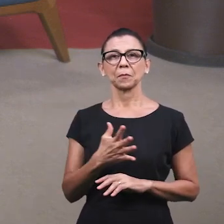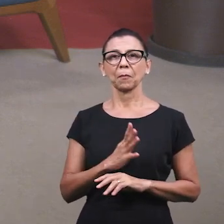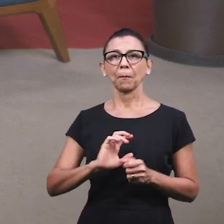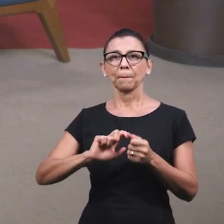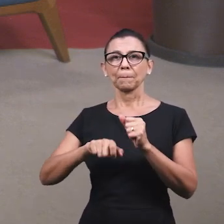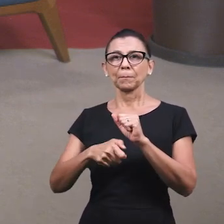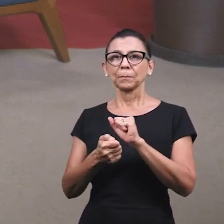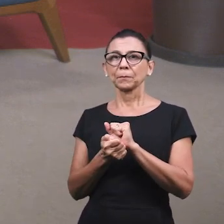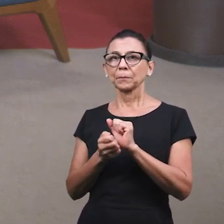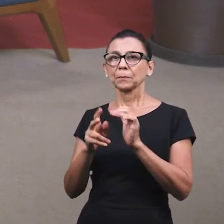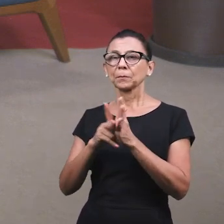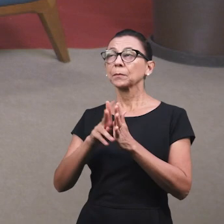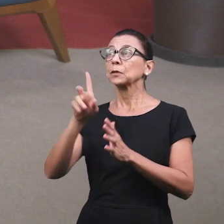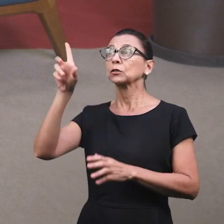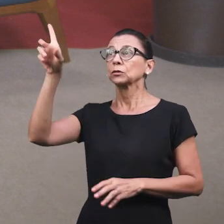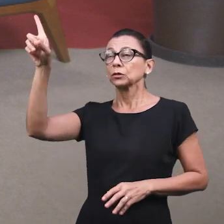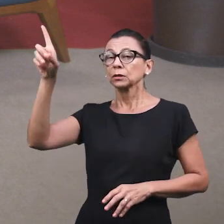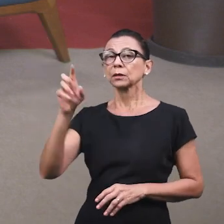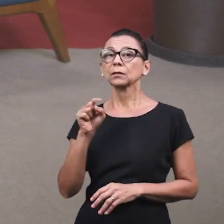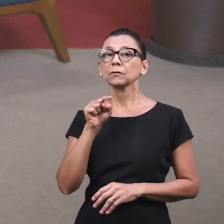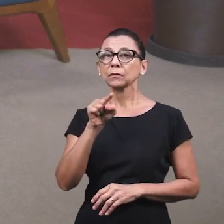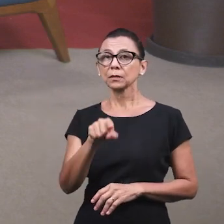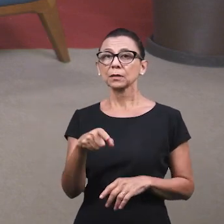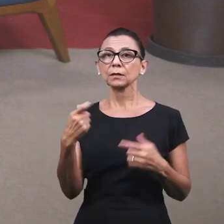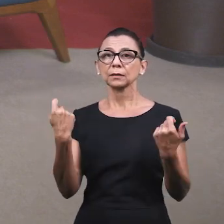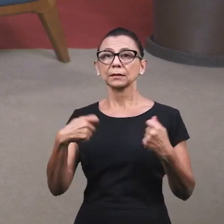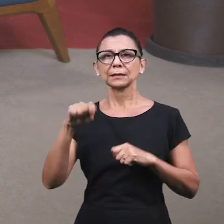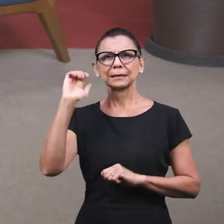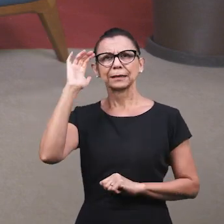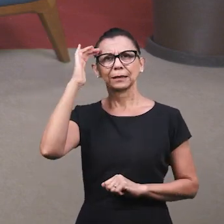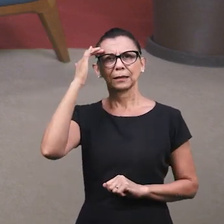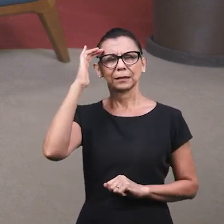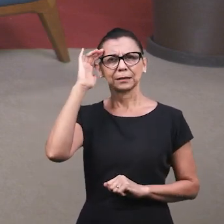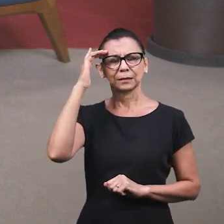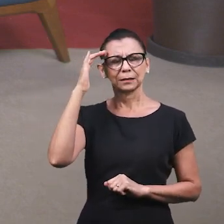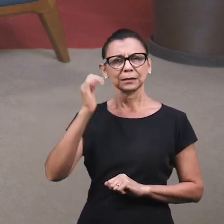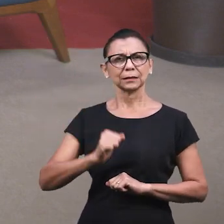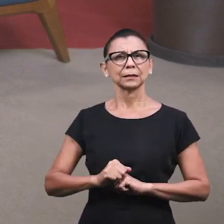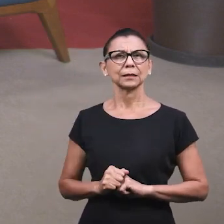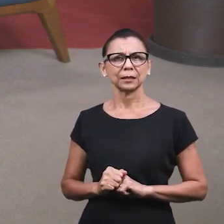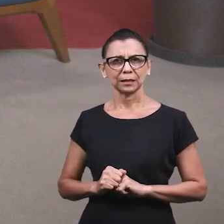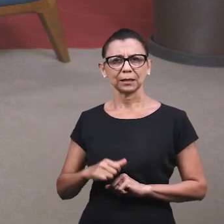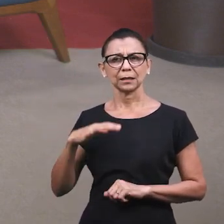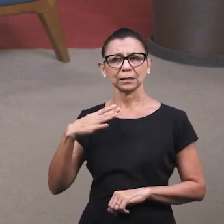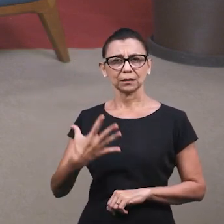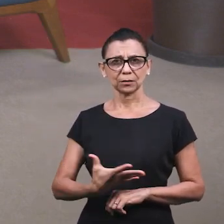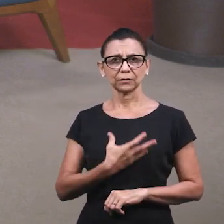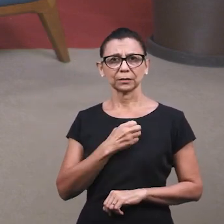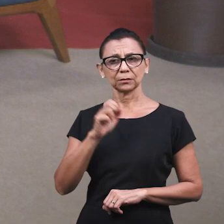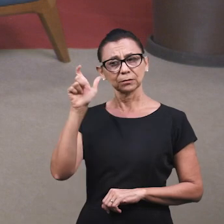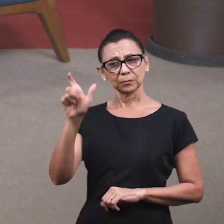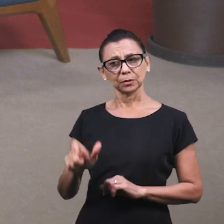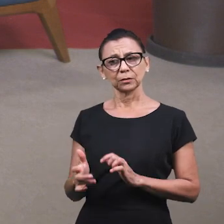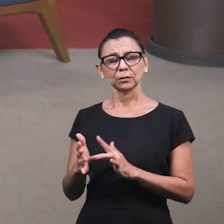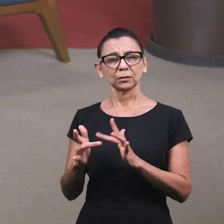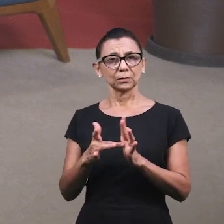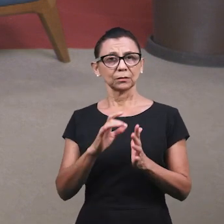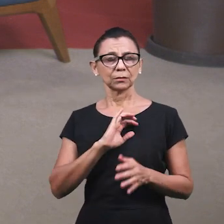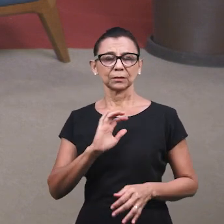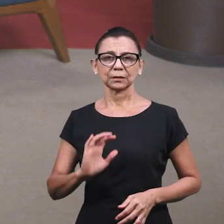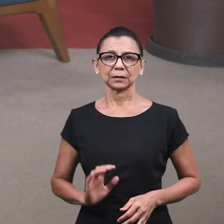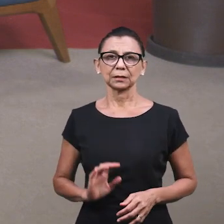nouvelle thématique, le mystère de Dieu. Ce que vous avez besoin de toucher pour vivre le véritable salut en Christ